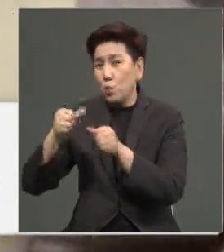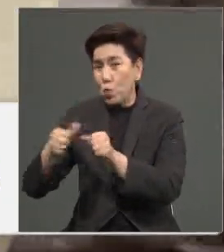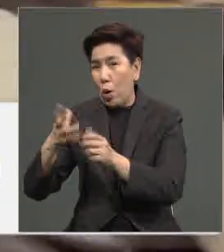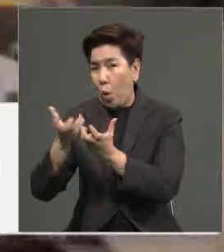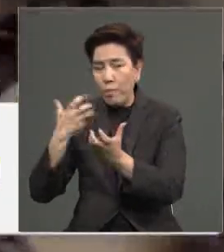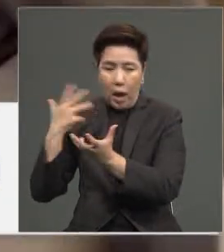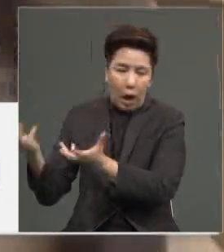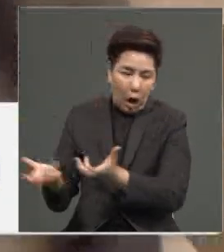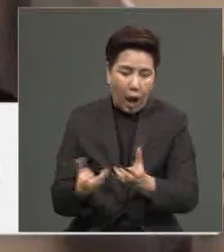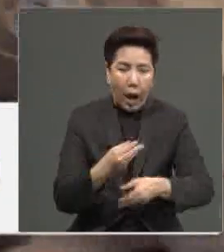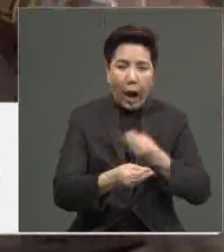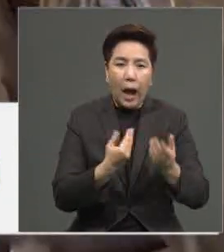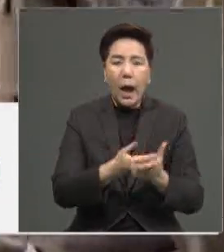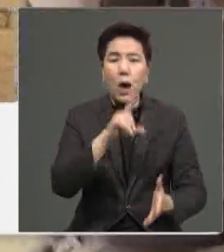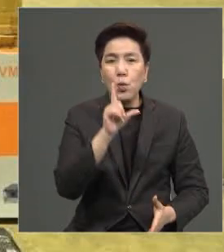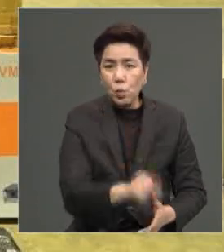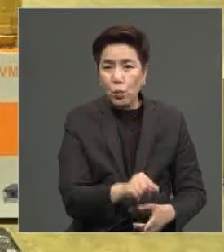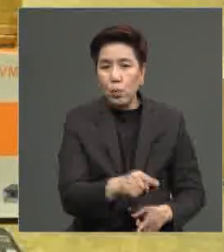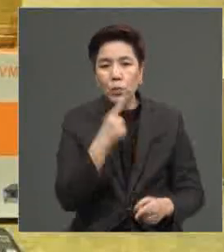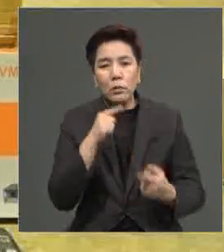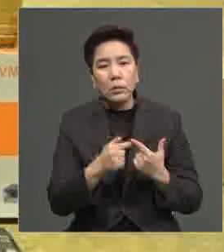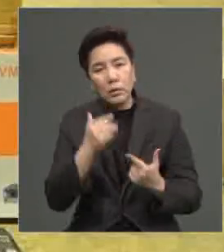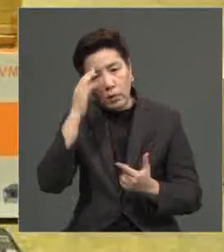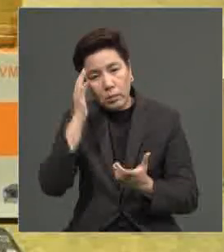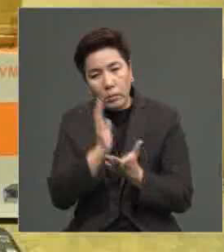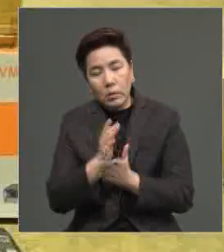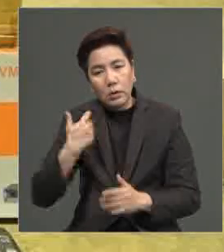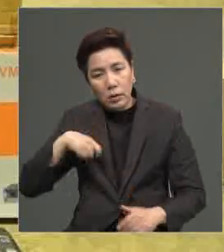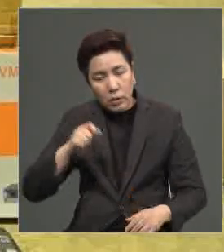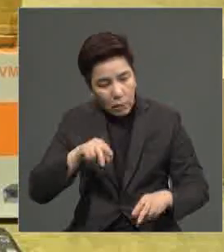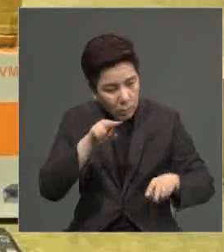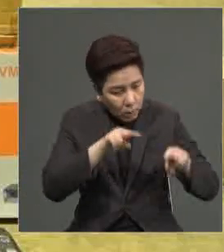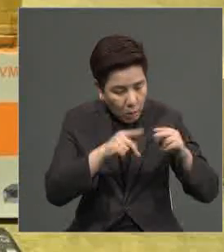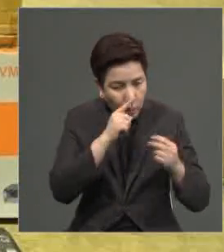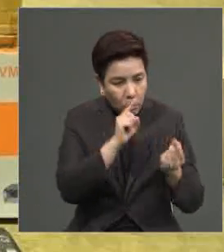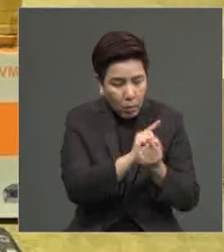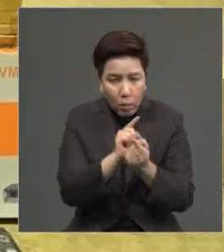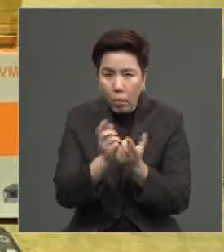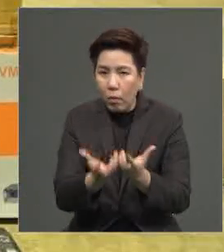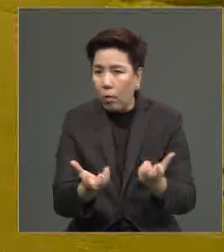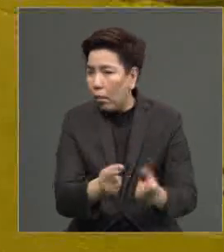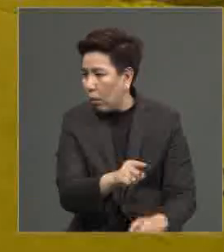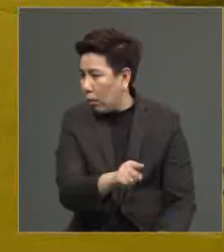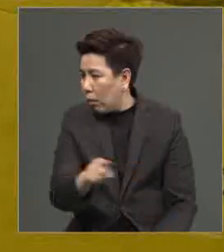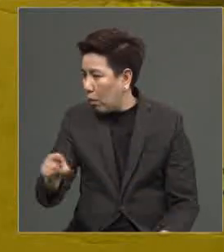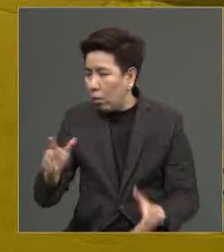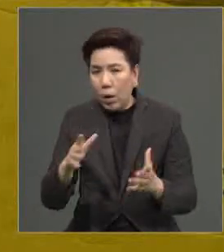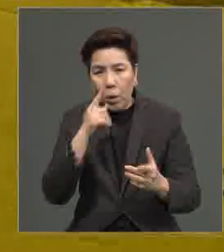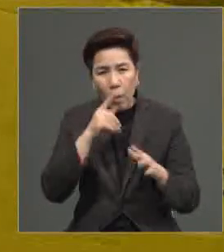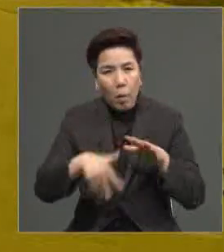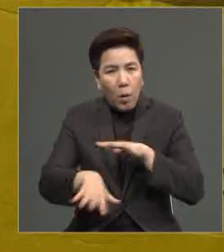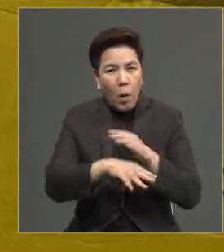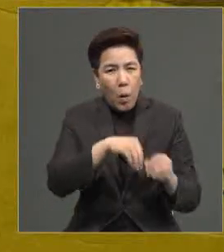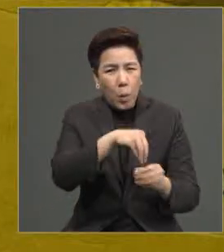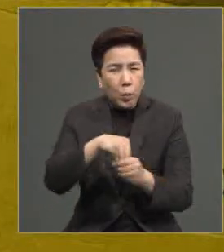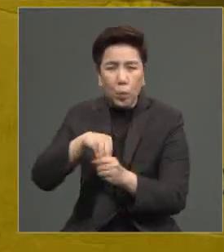ทางแพลตฟอร์ม shopeeแล้วก็ Lazadaตำรวจก็เลยเอาหมายสารเข้าไปตรวจค้นแล้วก็พบผู้ต้องหาและของกลางของกลางเคุณ